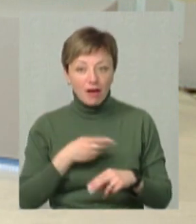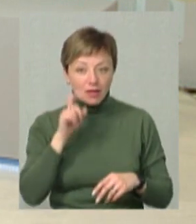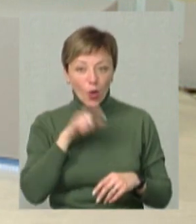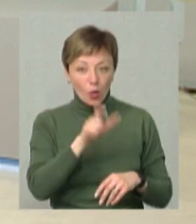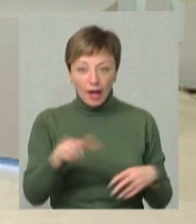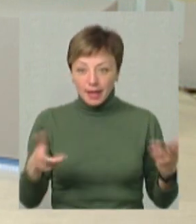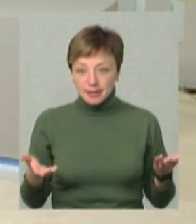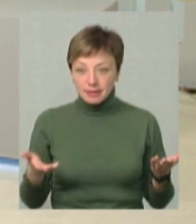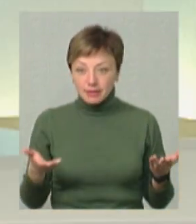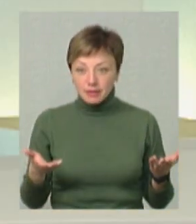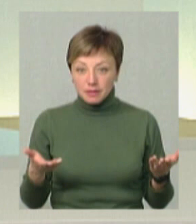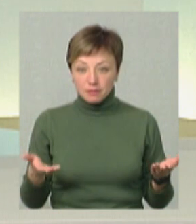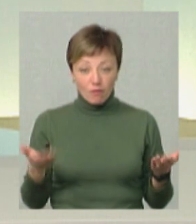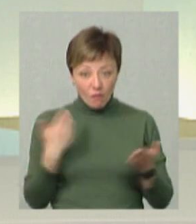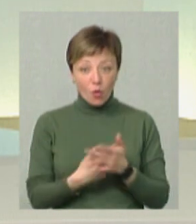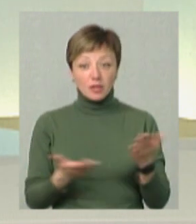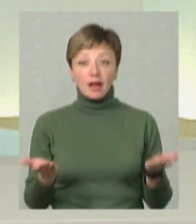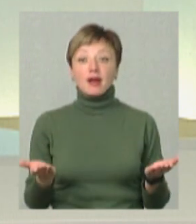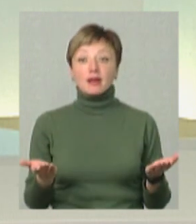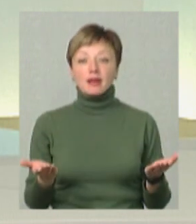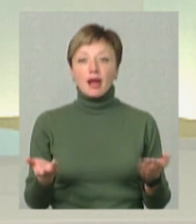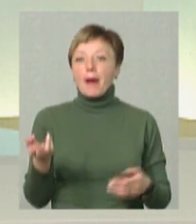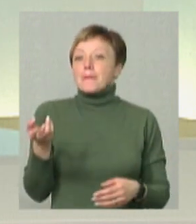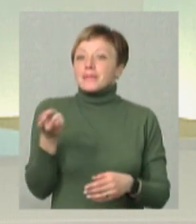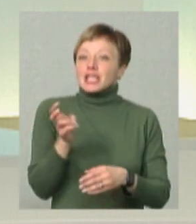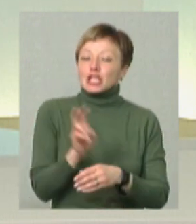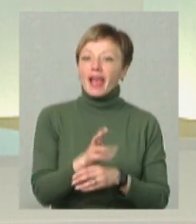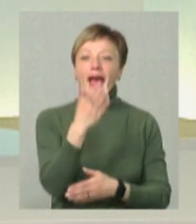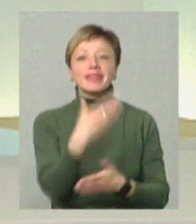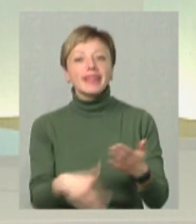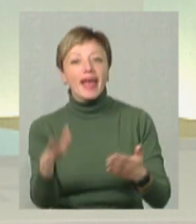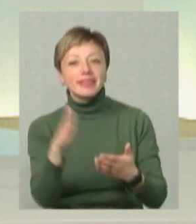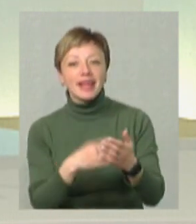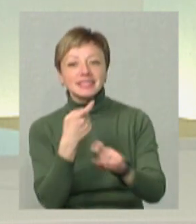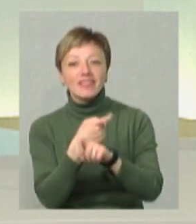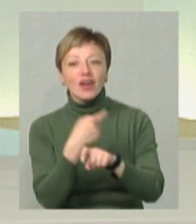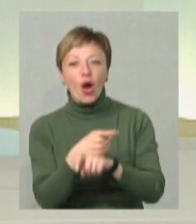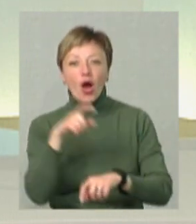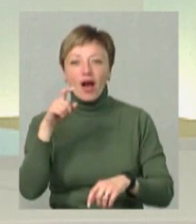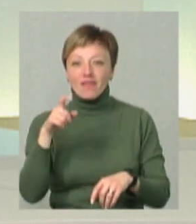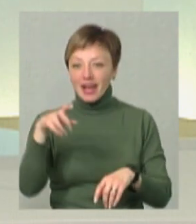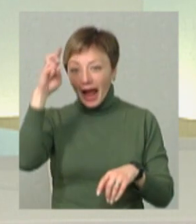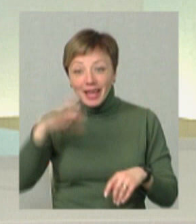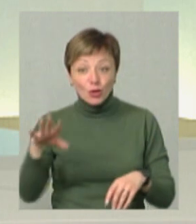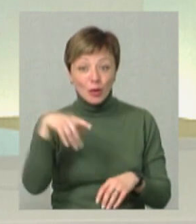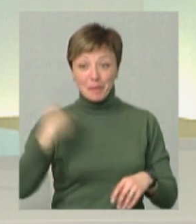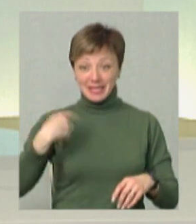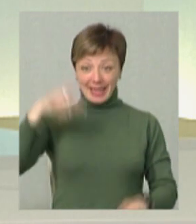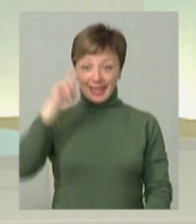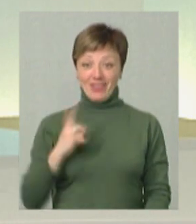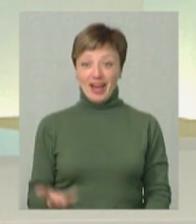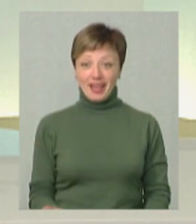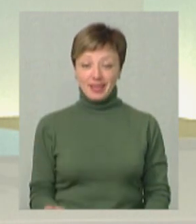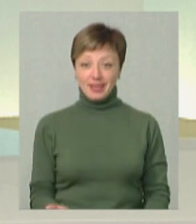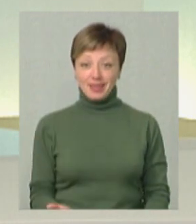українців. Ну, так. І прийшли денацифікувати країну, в якій президент єврей.